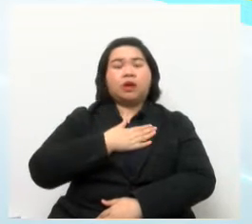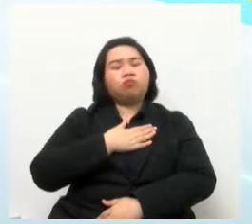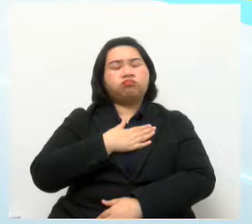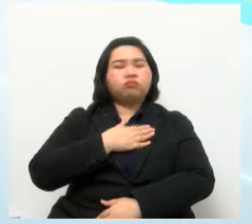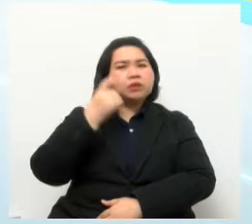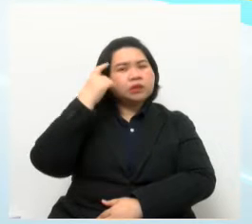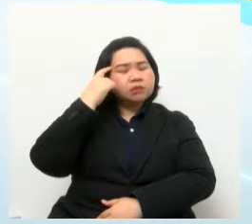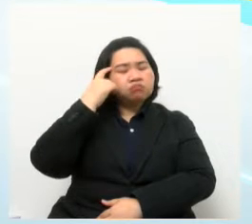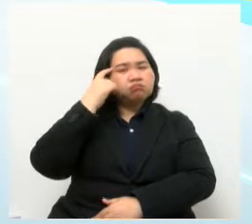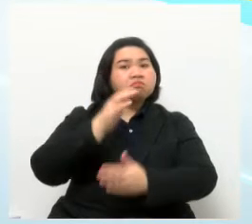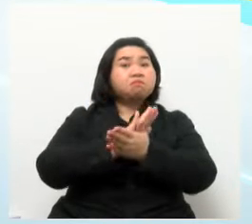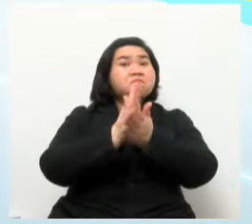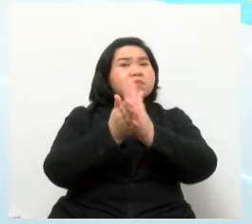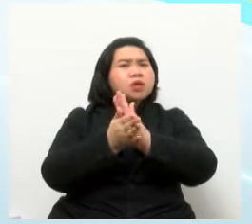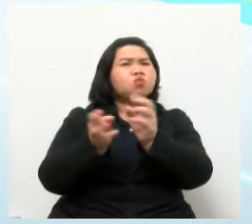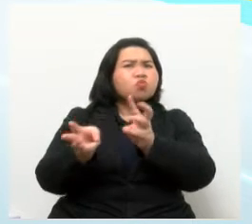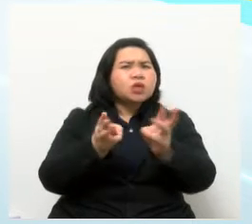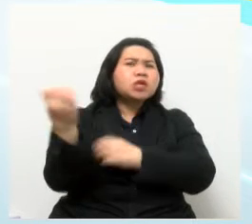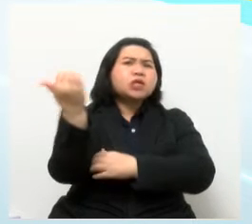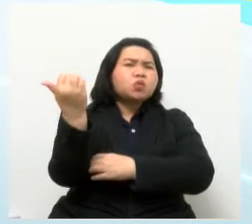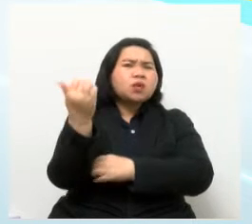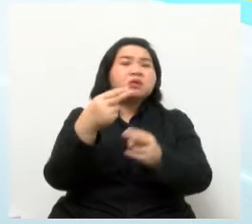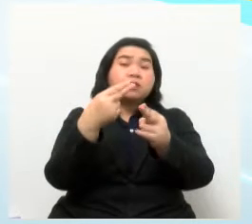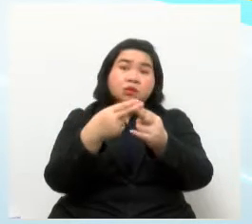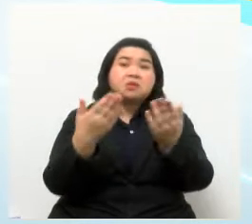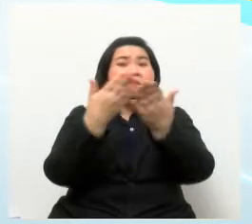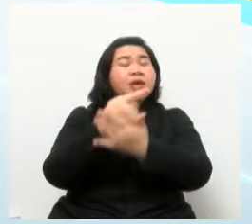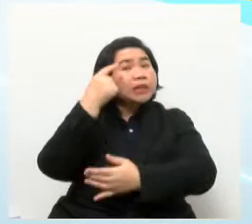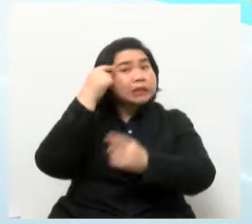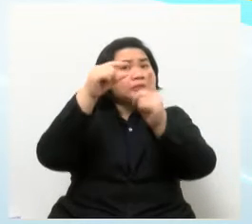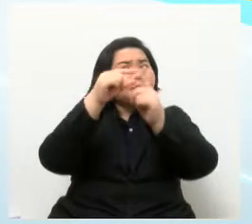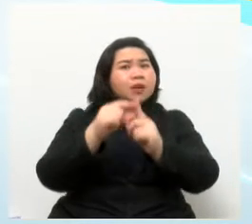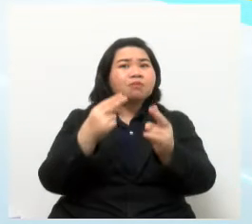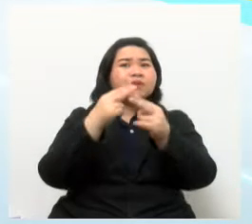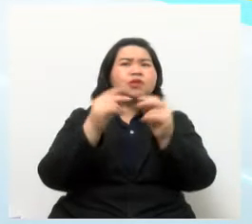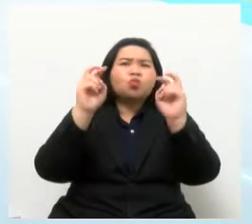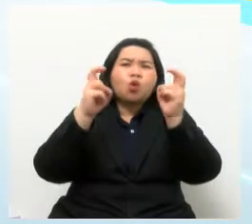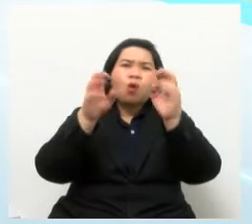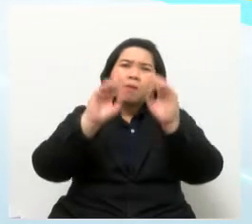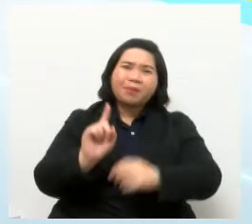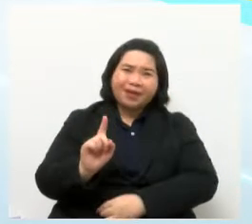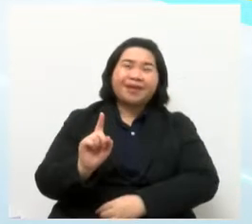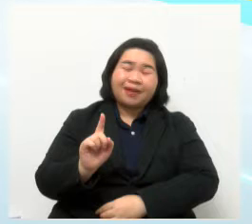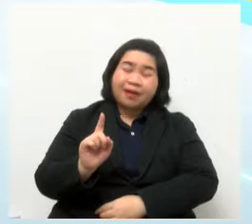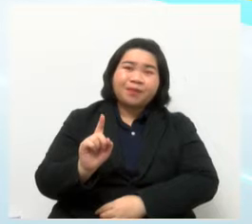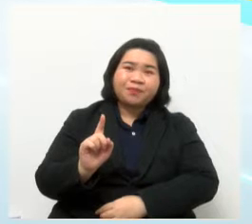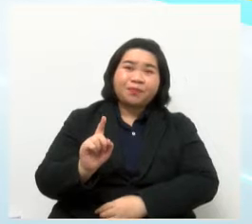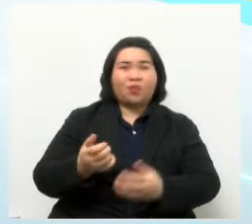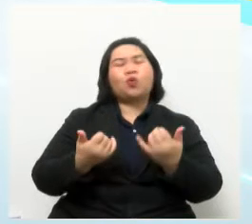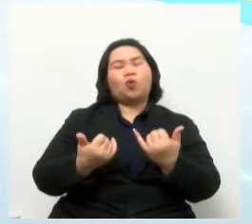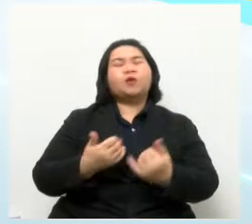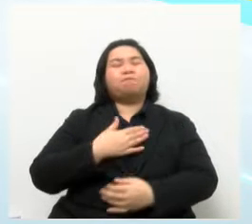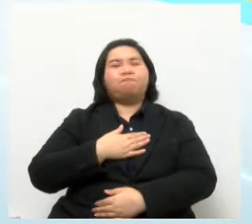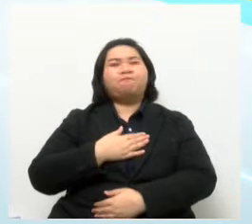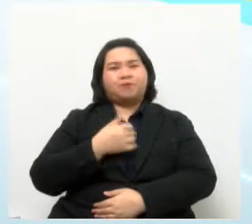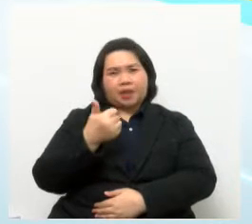ปรับเปลี่ยนรูปแบบรายการเราจะใช้ชื่อรายการว่าอะไรและรูปแบบของรายการจะเป็นแบบไหนนั้นนะคะตอนนี้ค่ะเรา